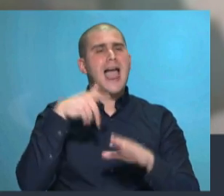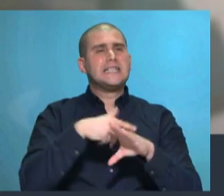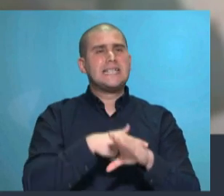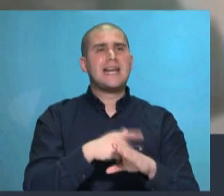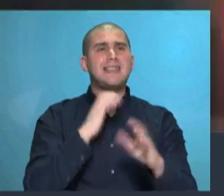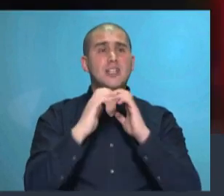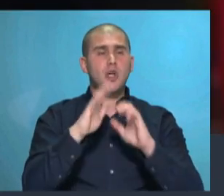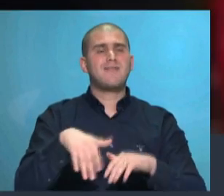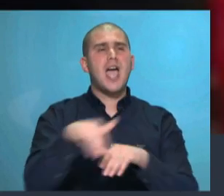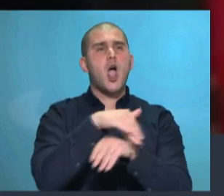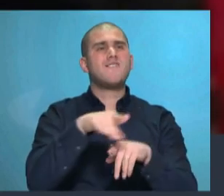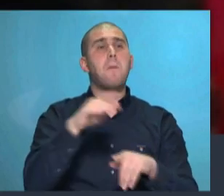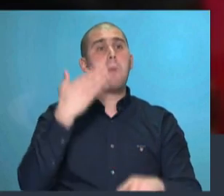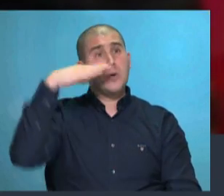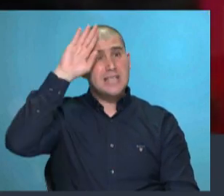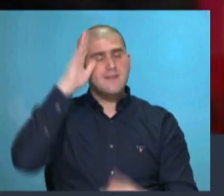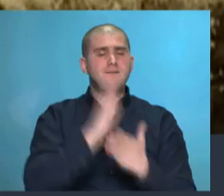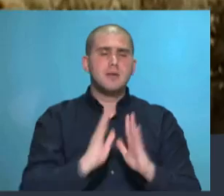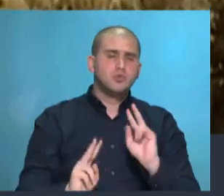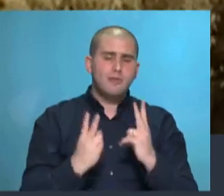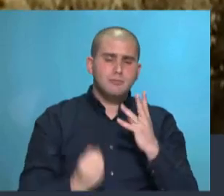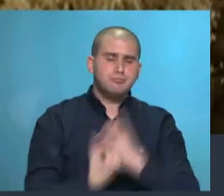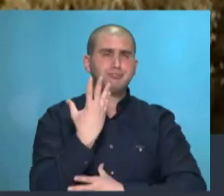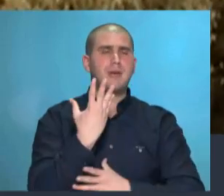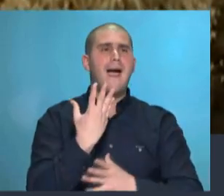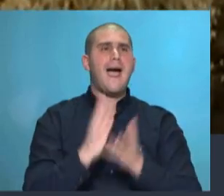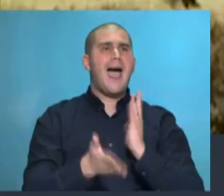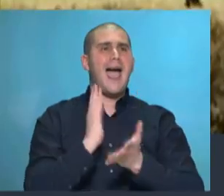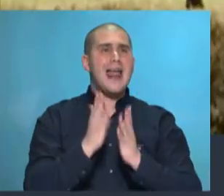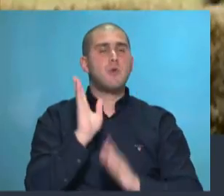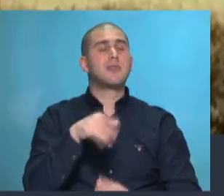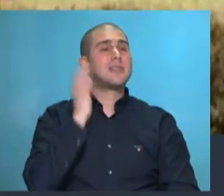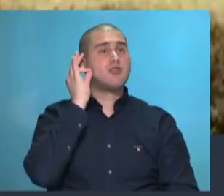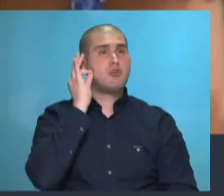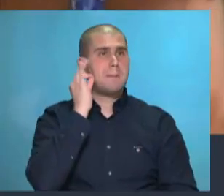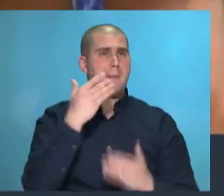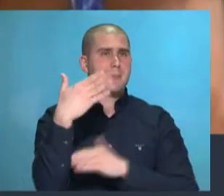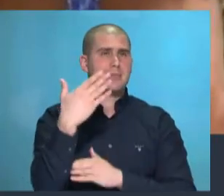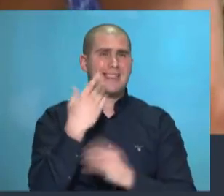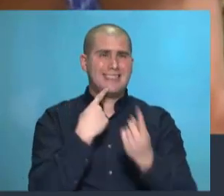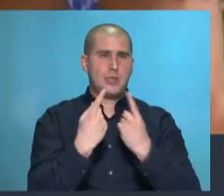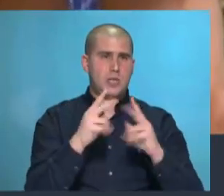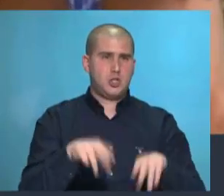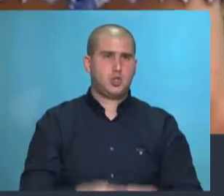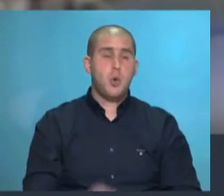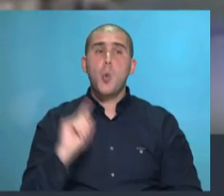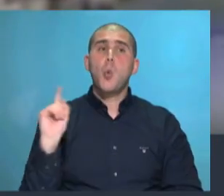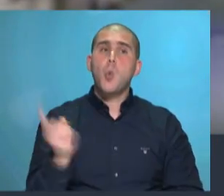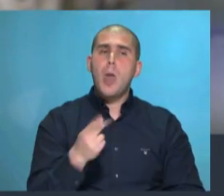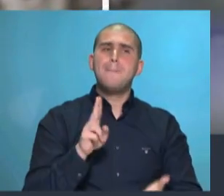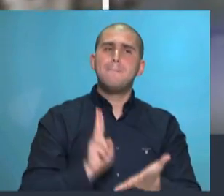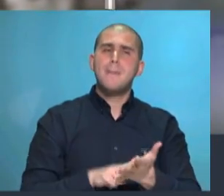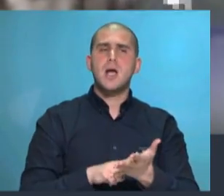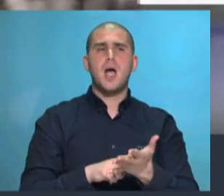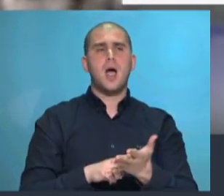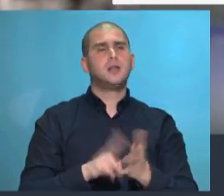הרחוב באוסטרליה, והצית מחדש את הדיון באלימות כלפי נשים במדינה. Everyone deserves to, they